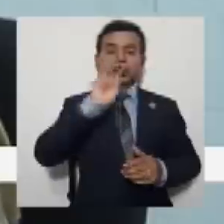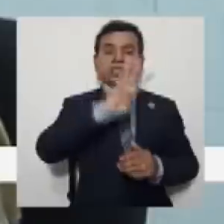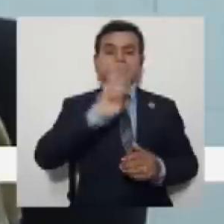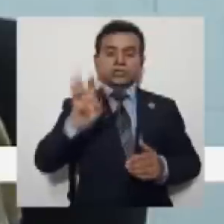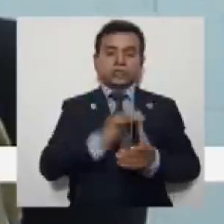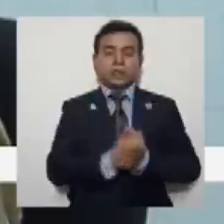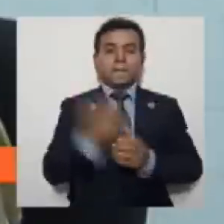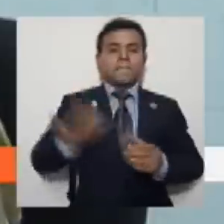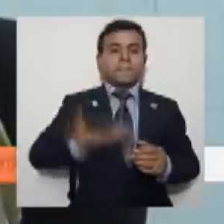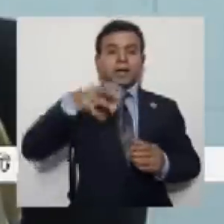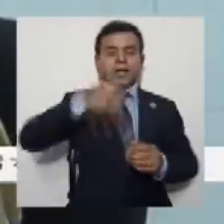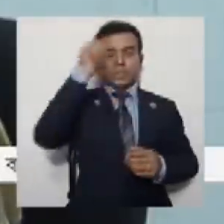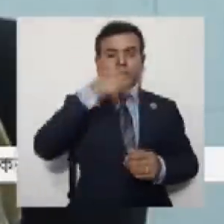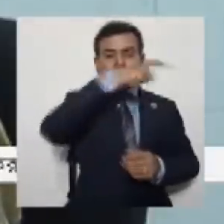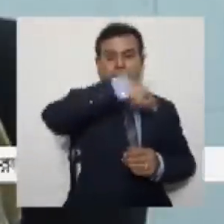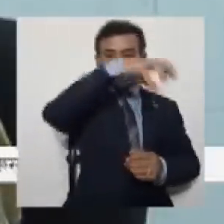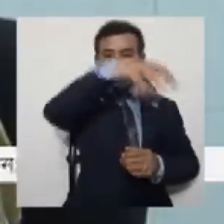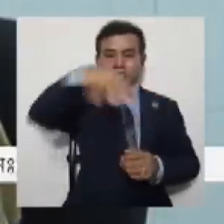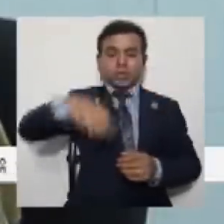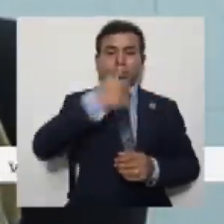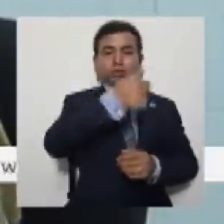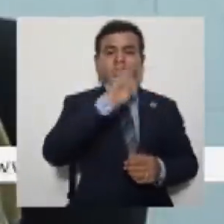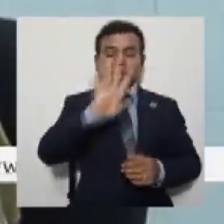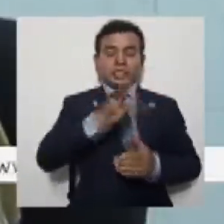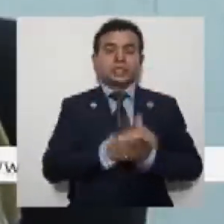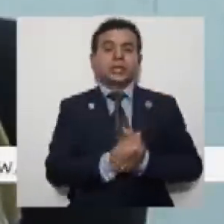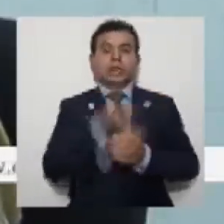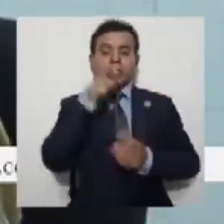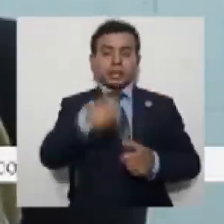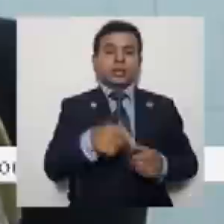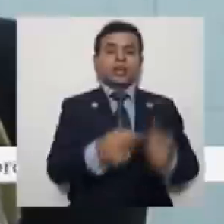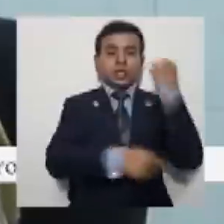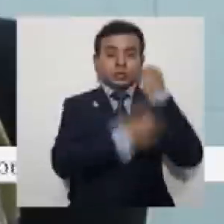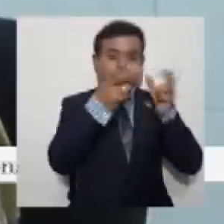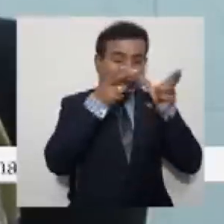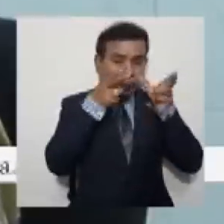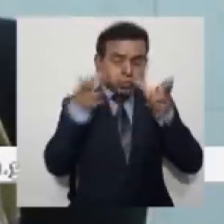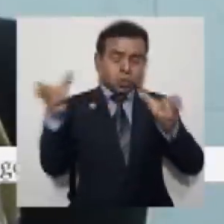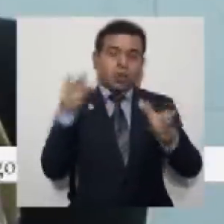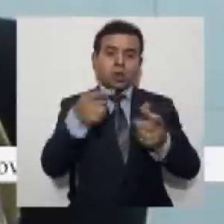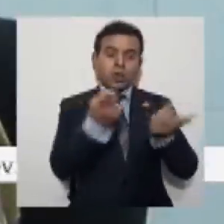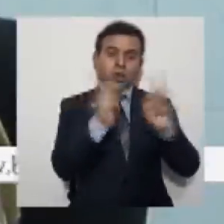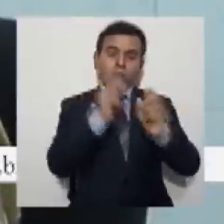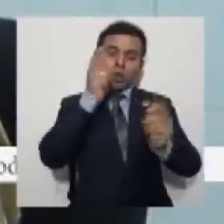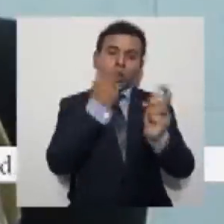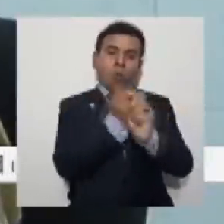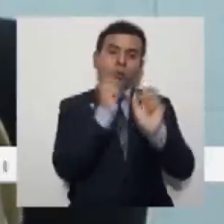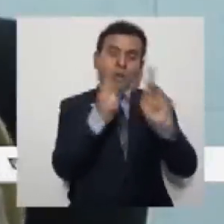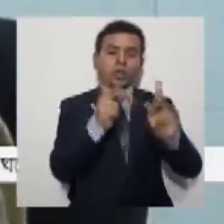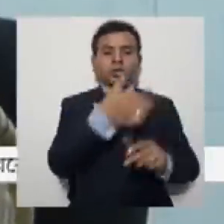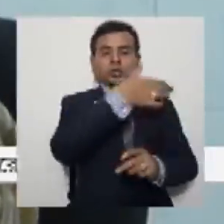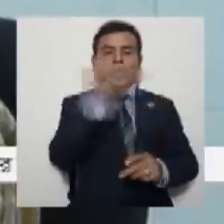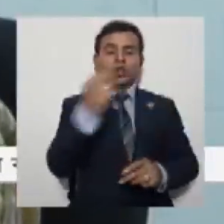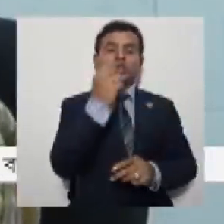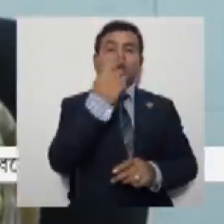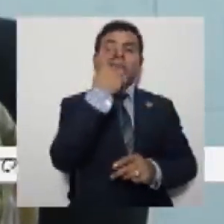পর্যায়ে প্রাতিষ্ঠানিক কোয়ারেন্টাইনের জন্য প্রস্তুত করা আছে 601 প্রতিষ্ঠান, এবং এগুলোর মাধ্যমে তাৎক্ষণিকভাবে কোয়ারেন্টাইন